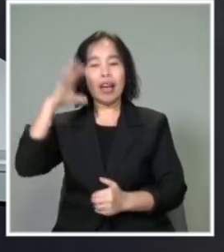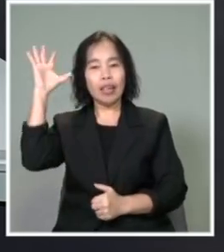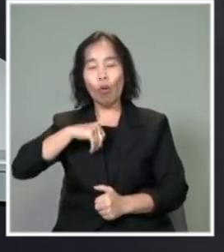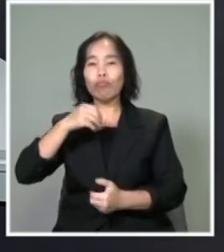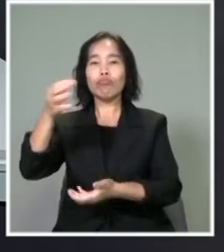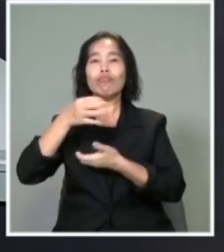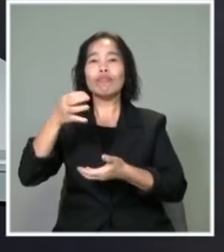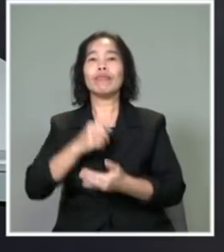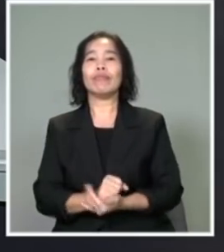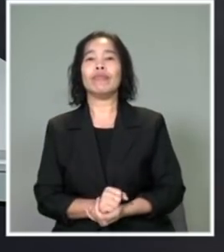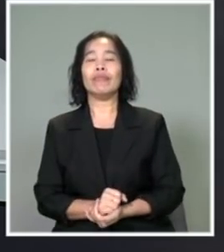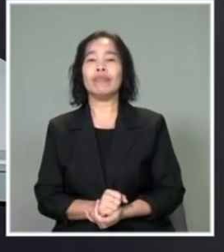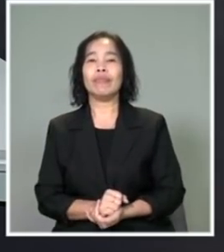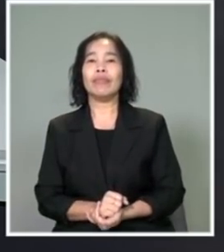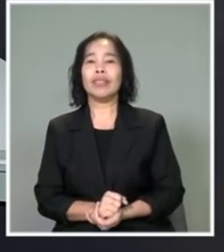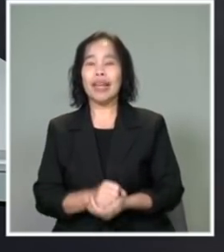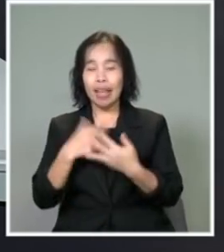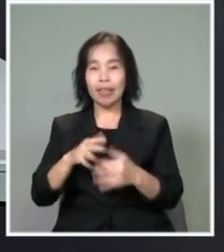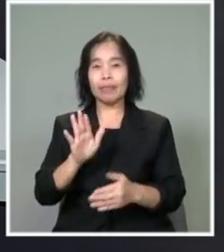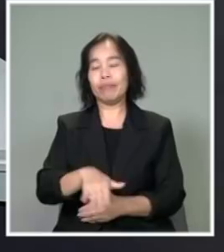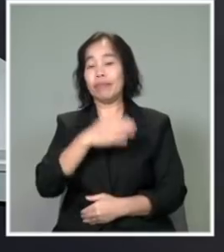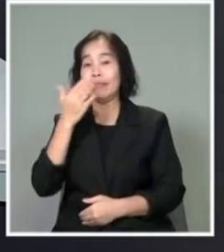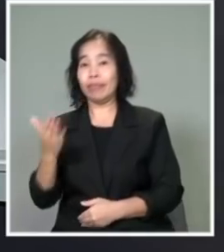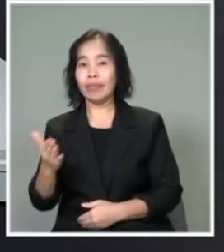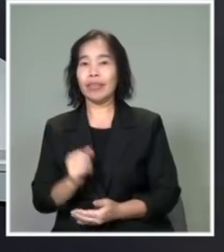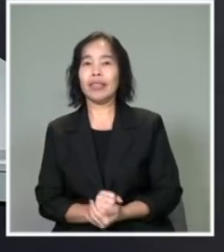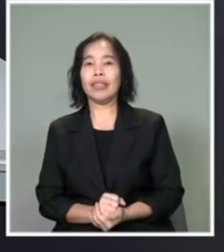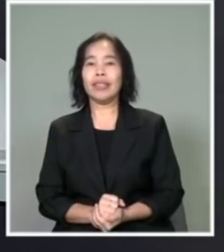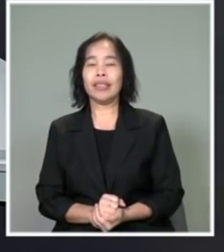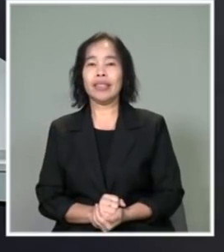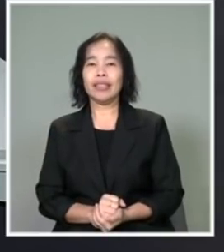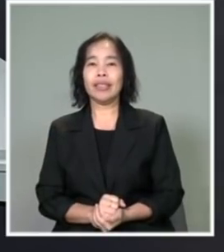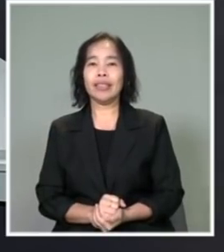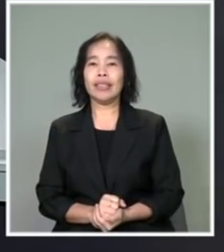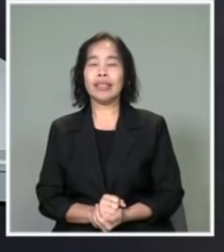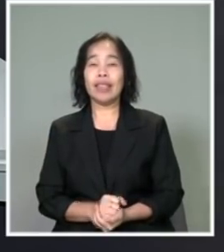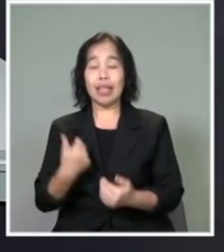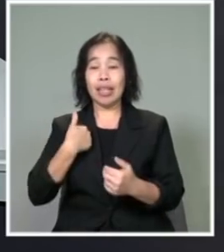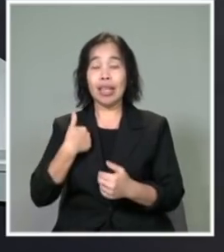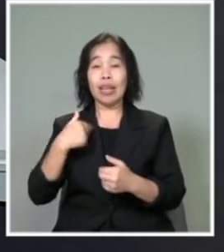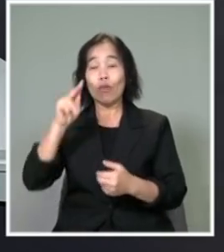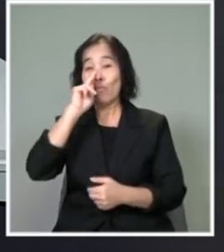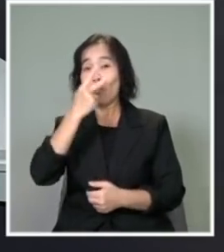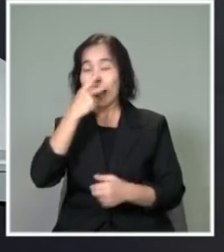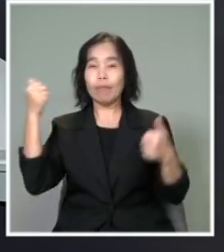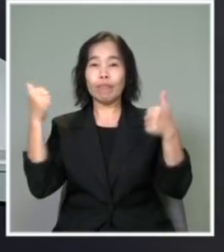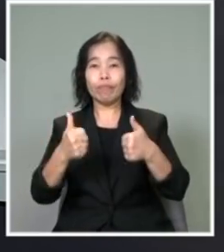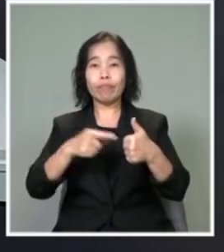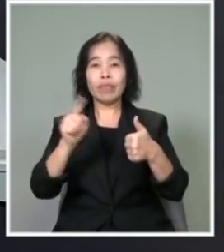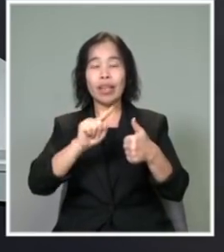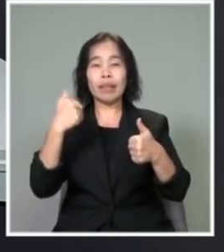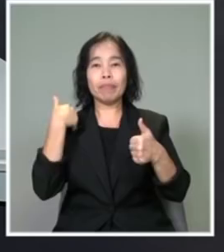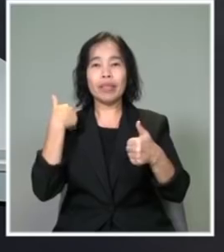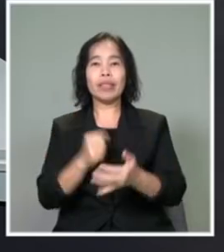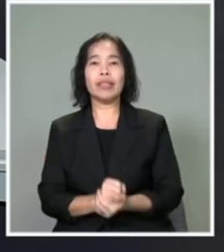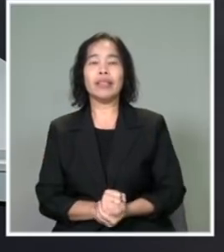แชมป์ร่วมกับใครเนี่ยนะครับจะได้แชมป์ไม่ได้แชมป์เดี๋ยวถามคู่ของวันแรกนะฮะวันแรกซึ่งสวนจะเจอกับเทพนะฮะฝั่ง